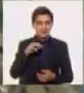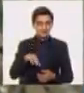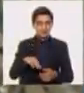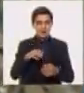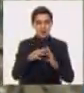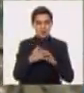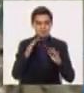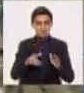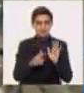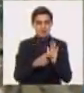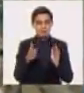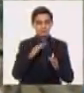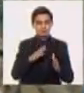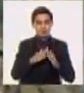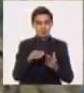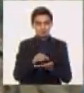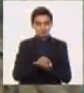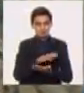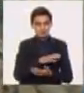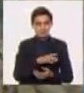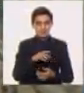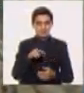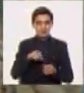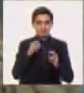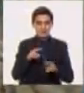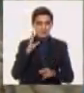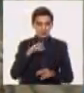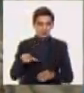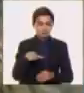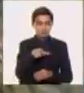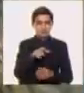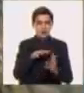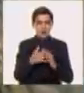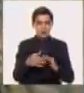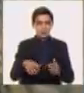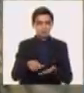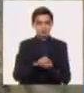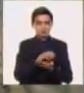басқан. Бәйдібектің тұрақты ауылындағы каналдың 4 жерінен бұзылған су ауылды басқан.